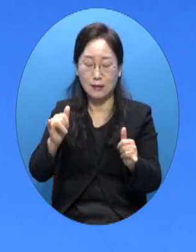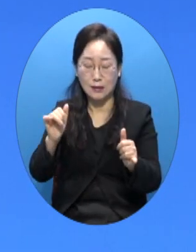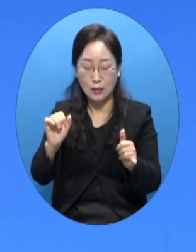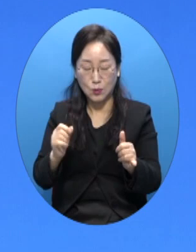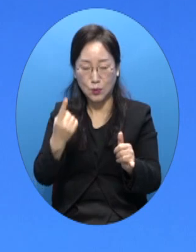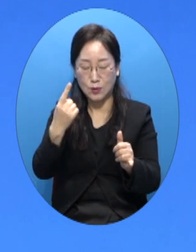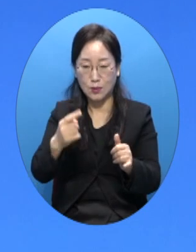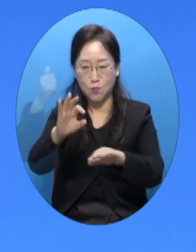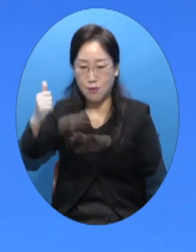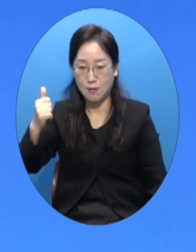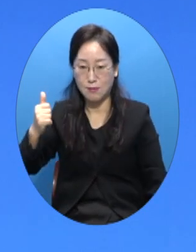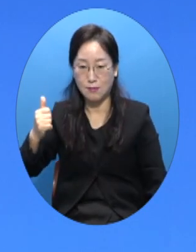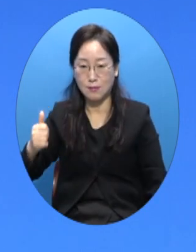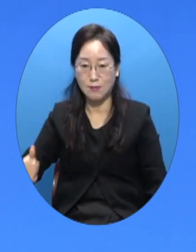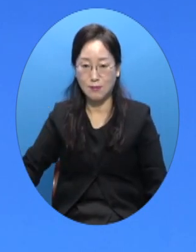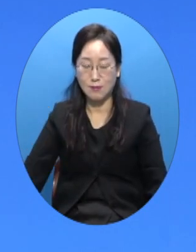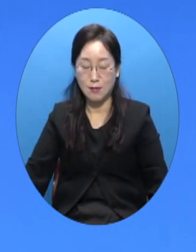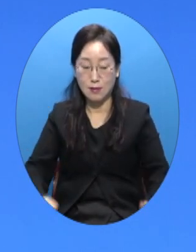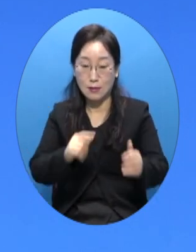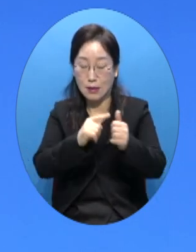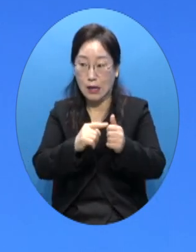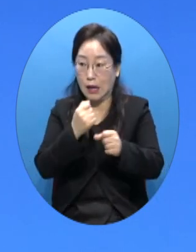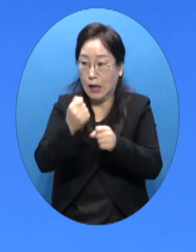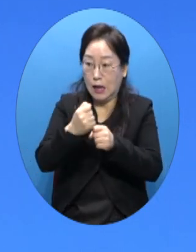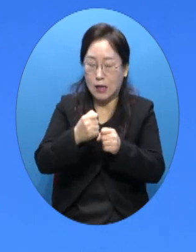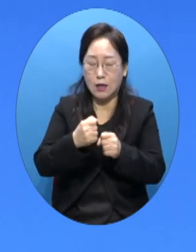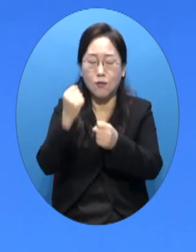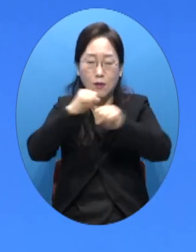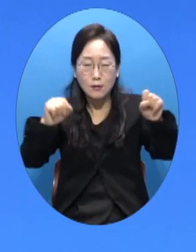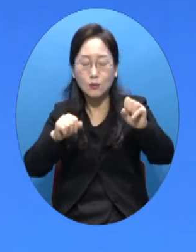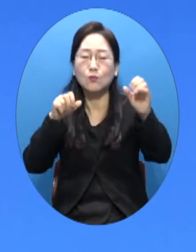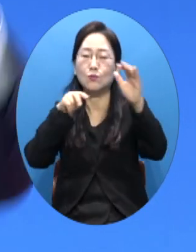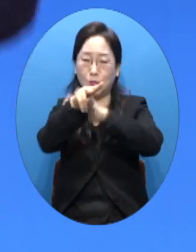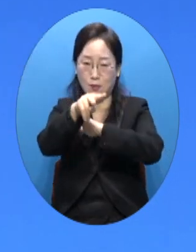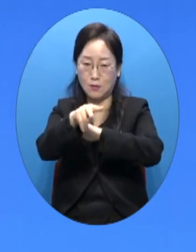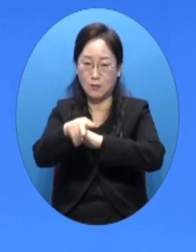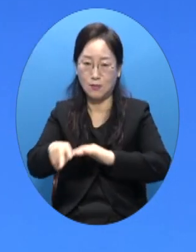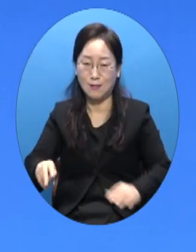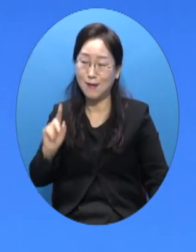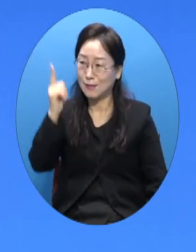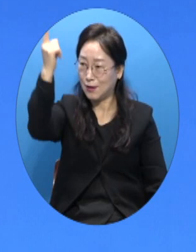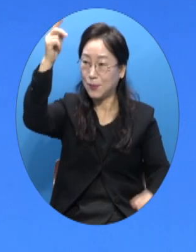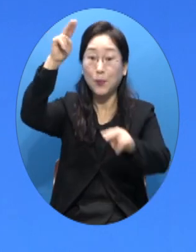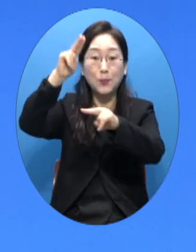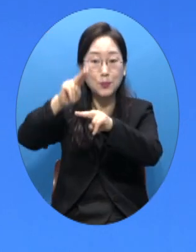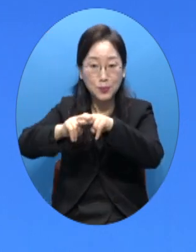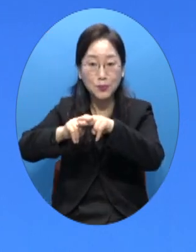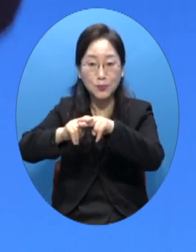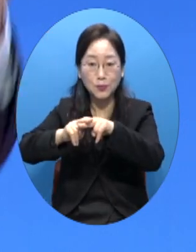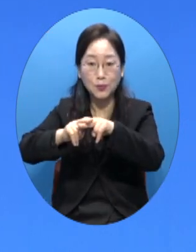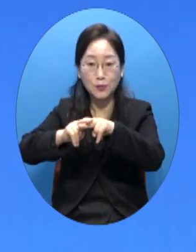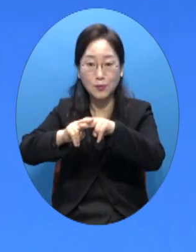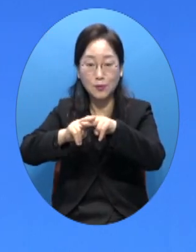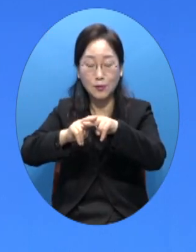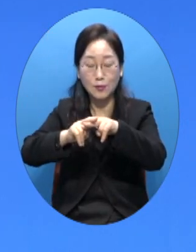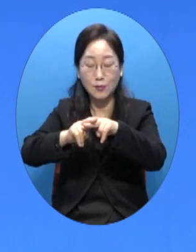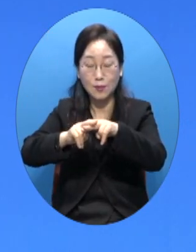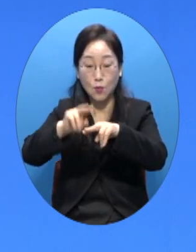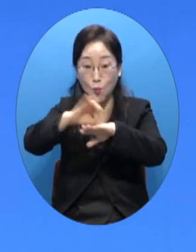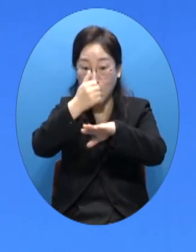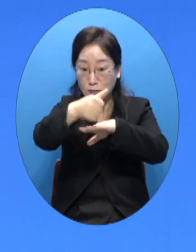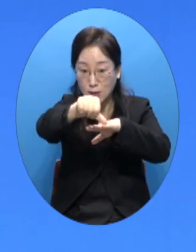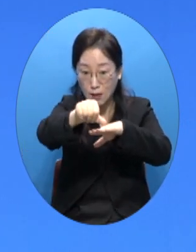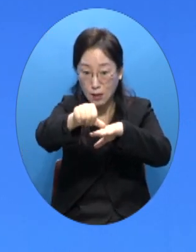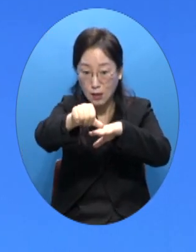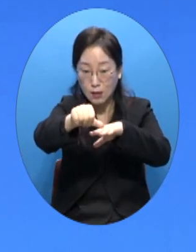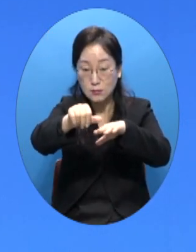왕의 미움을 사서 광야로 도망하게 되었습니다 가장 높은 진 그이 이던 그가 가장 낮은 자리에